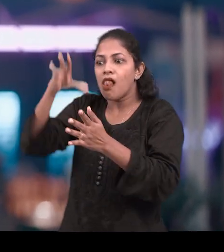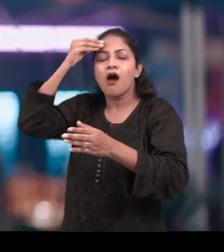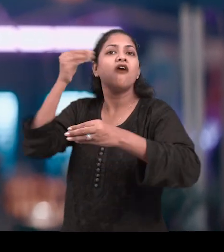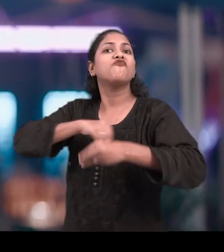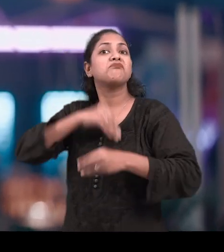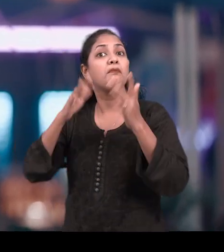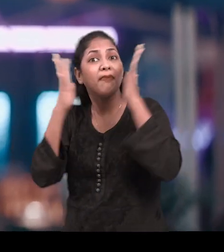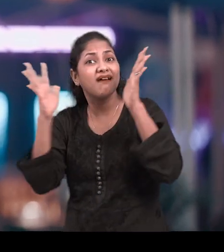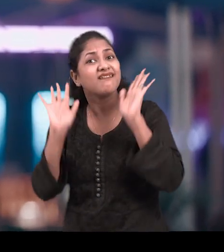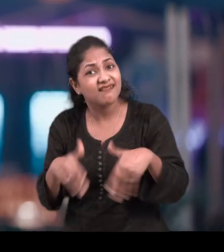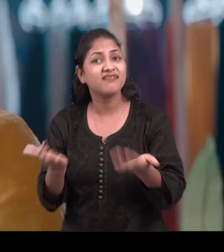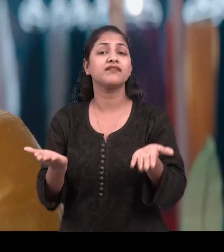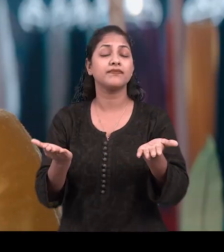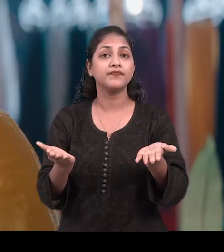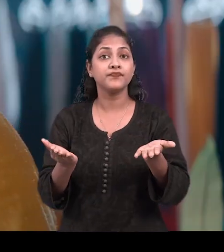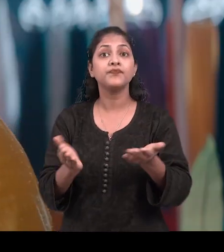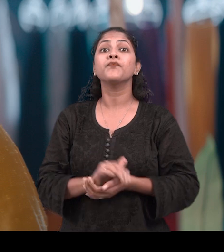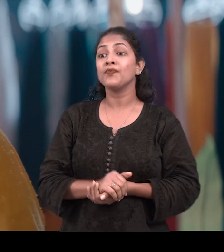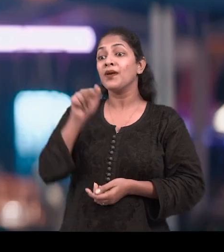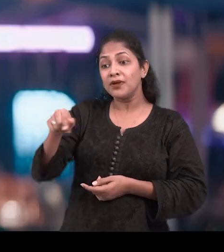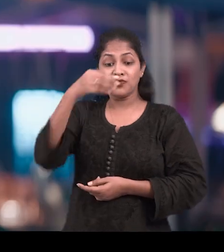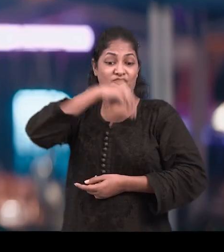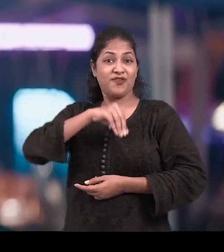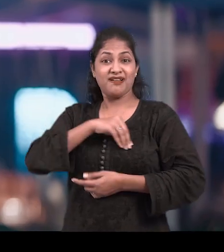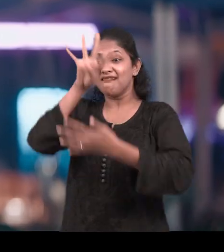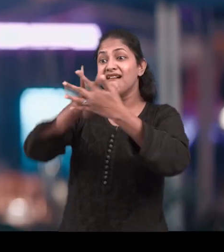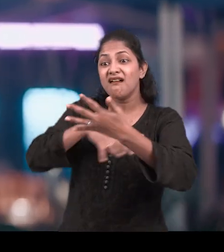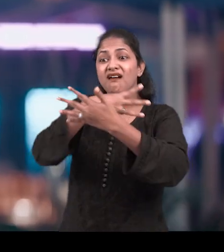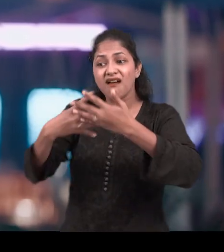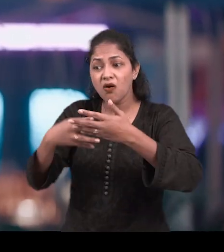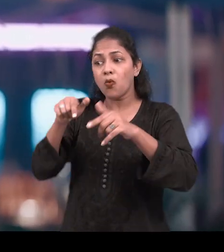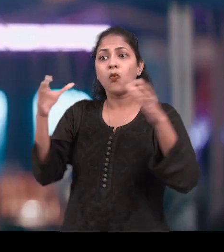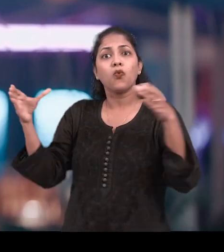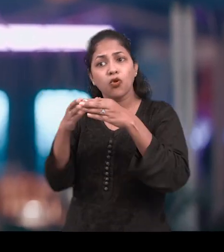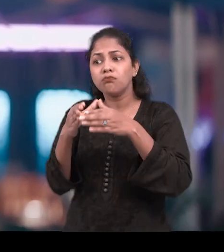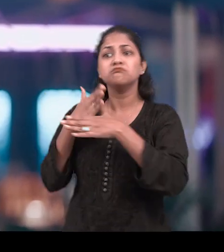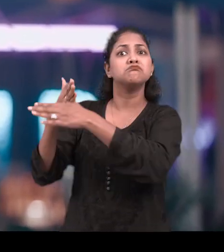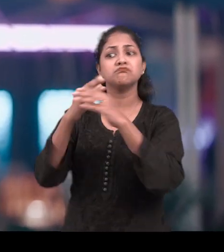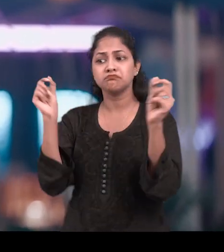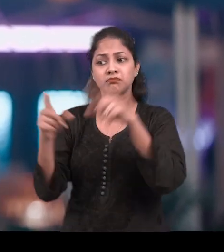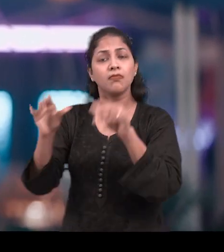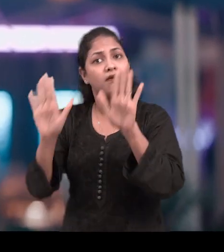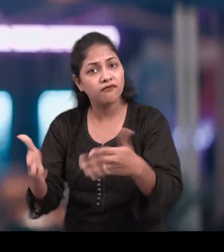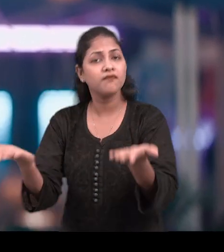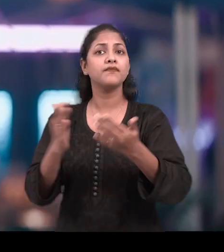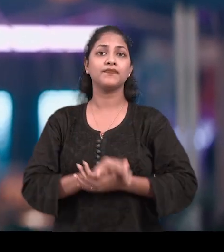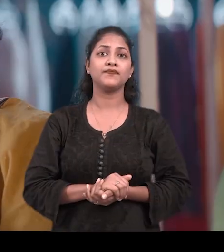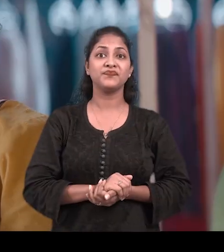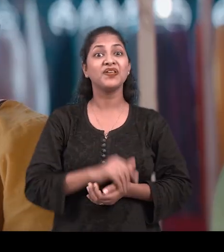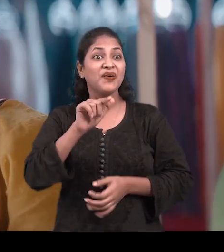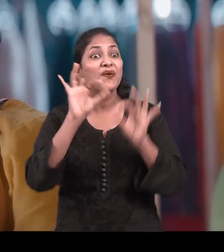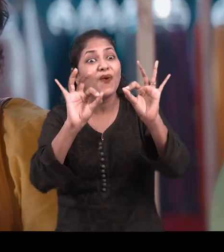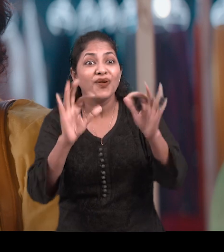ટિપ્સથી ખૂબ પૈસા કમાયા છે અને તેમના નફાના સ્ટેટમેન્ટ પણ ગ્રુપમાં બધાની સાથે શેર કર્યા